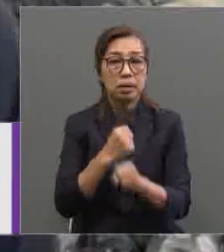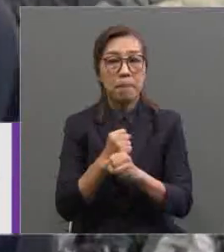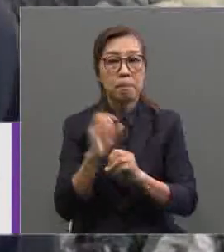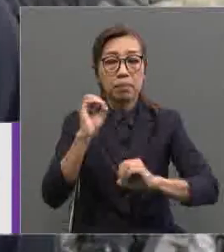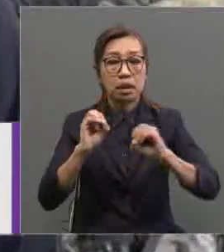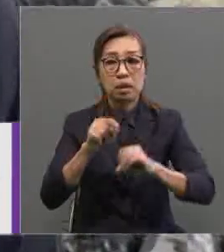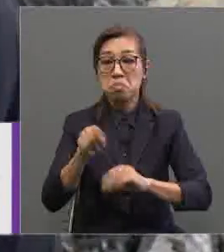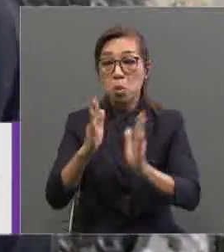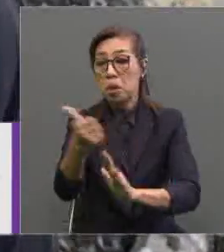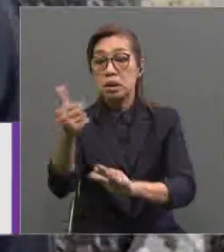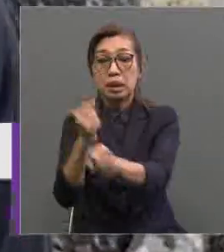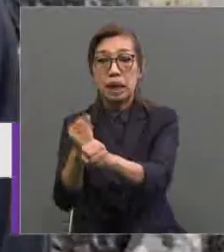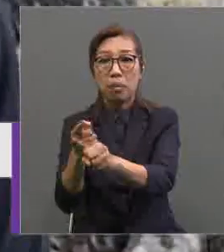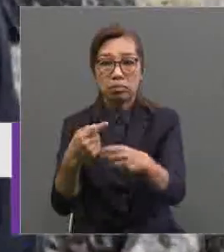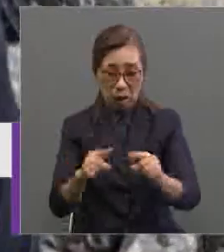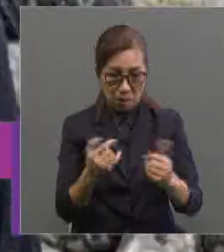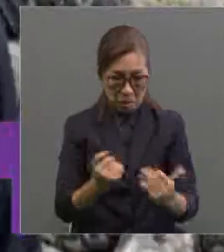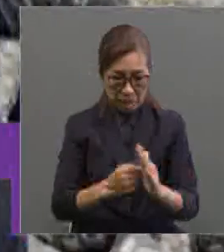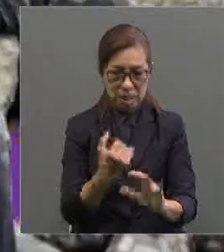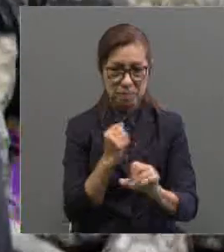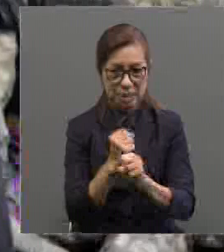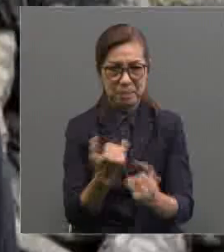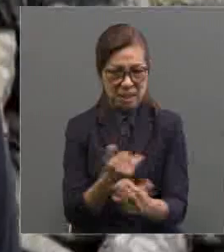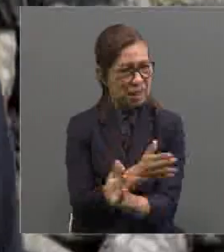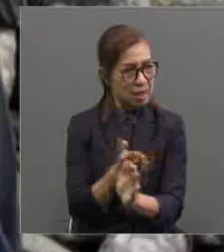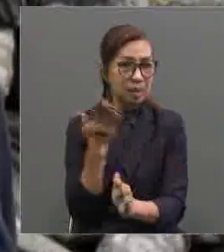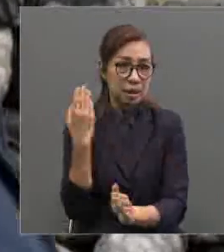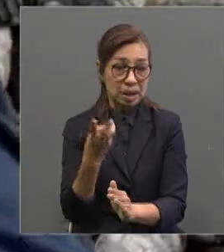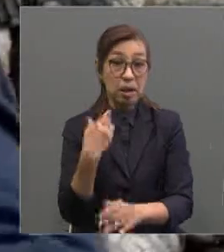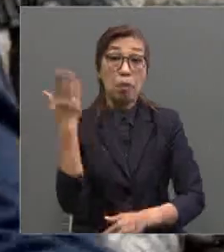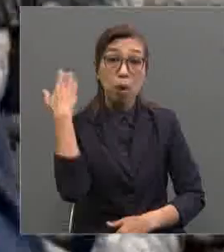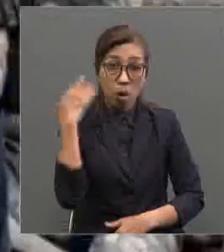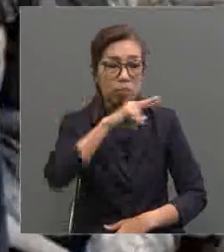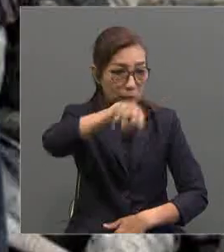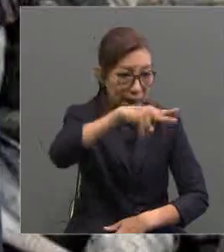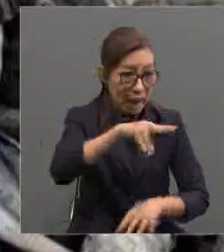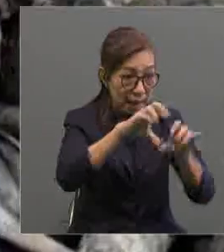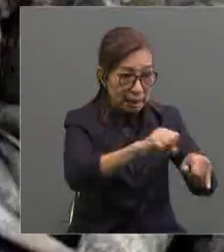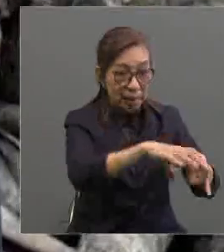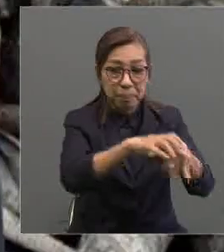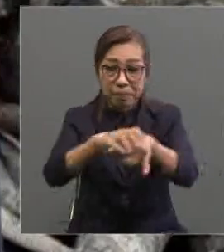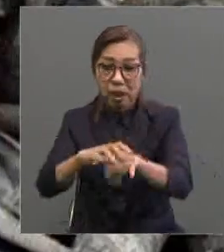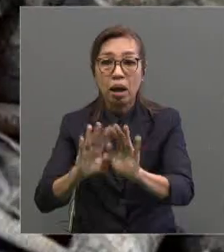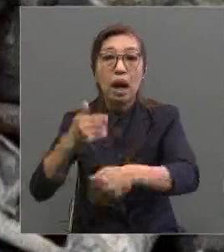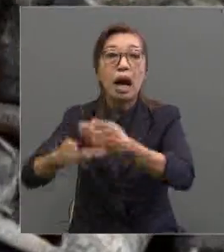มันมีเจ้าอื่นทำไงผมพึ่งมาทำผมเมื่อก่อนผมจริงๆครับเมื่อก่อนผมหาขายให้คนอื่นเขา